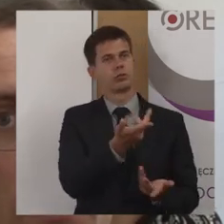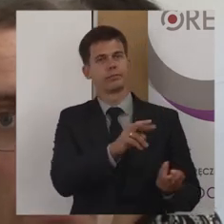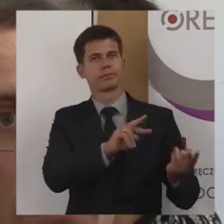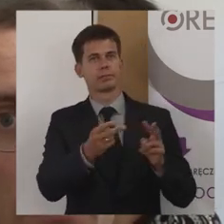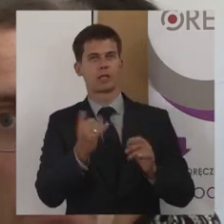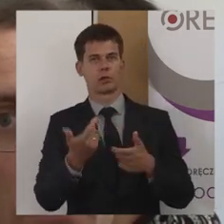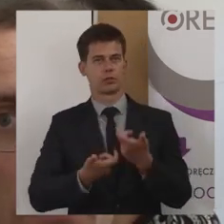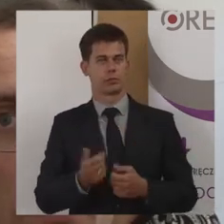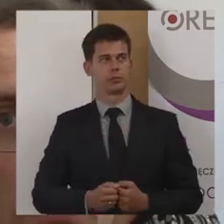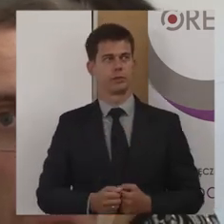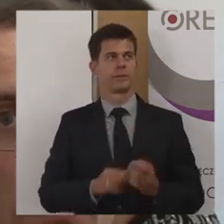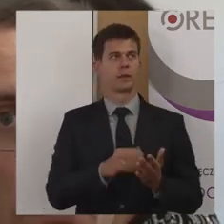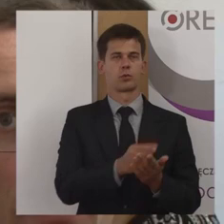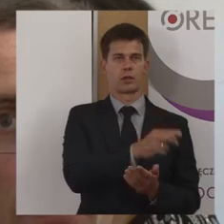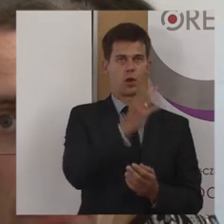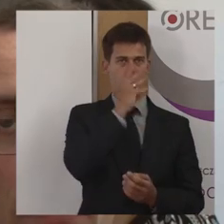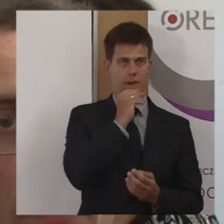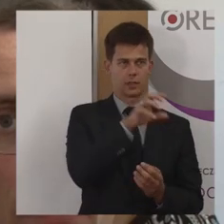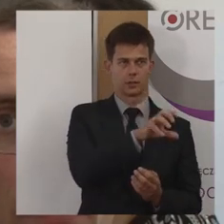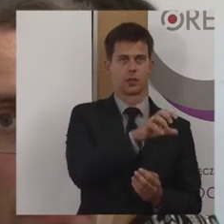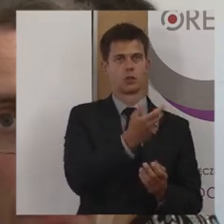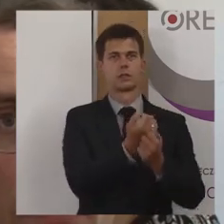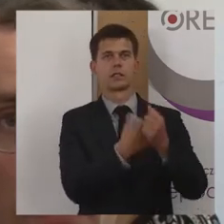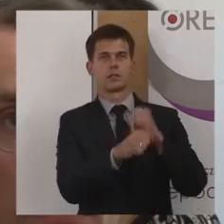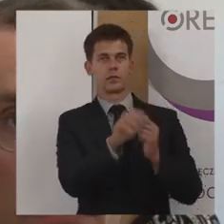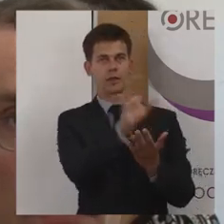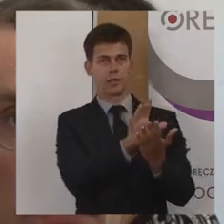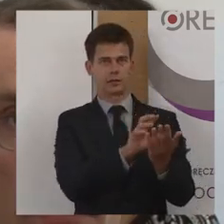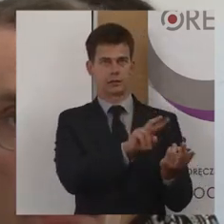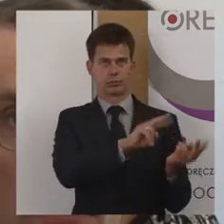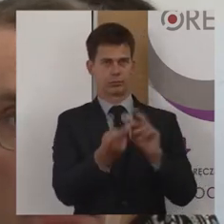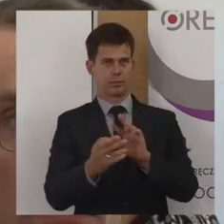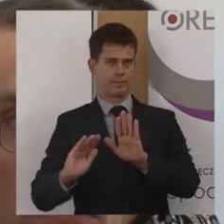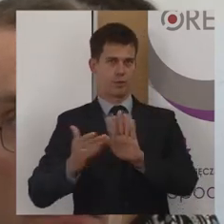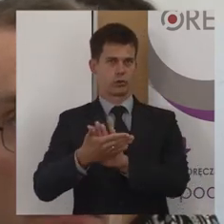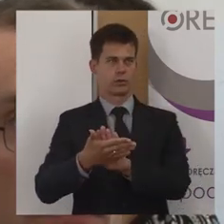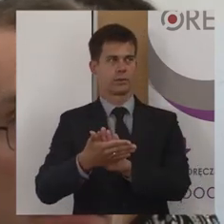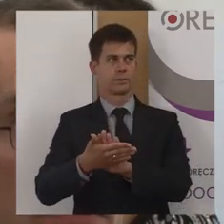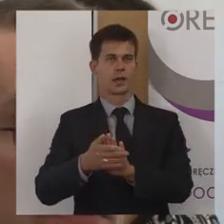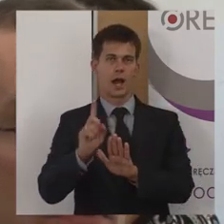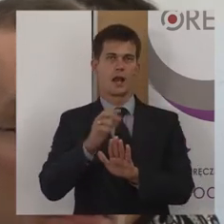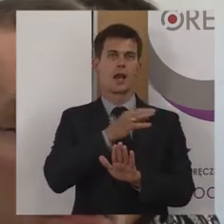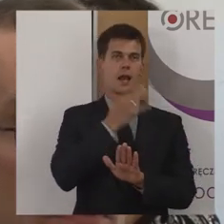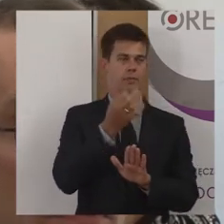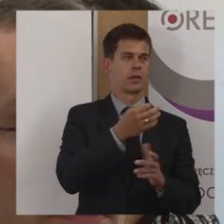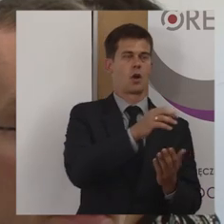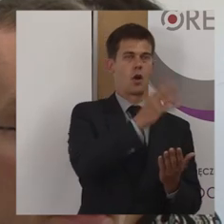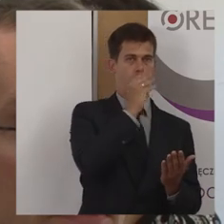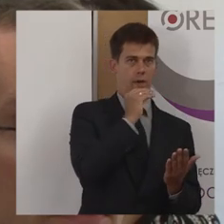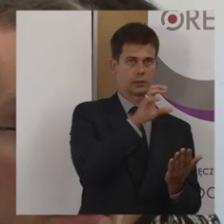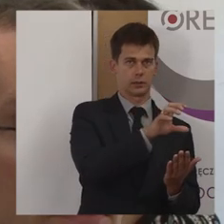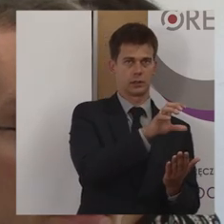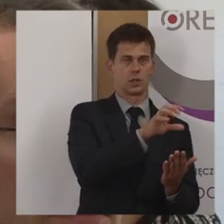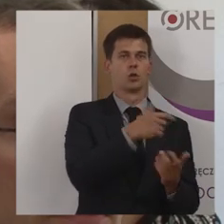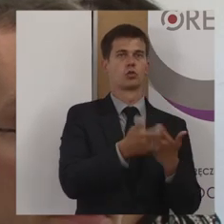generalnie jest propozycja, żeby zamiast obrazków był tekst alternatywny. Natomiast ja uważam, że zamiast tych obrazków powinny być przygotowane na przykład obrazki